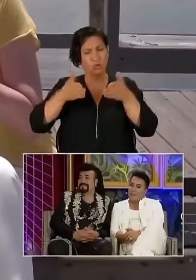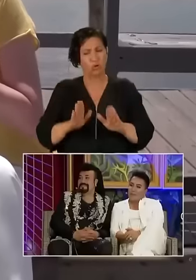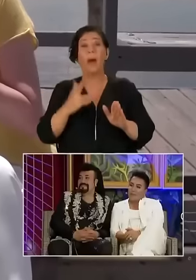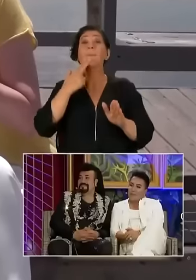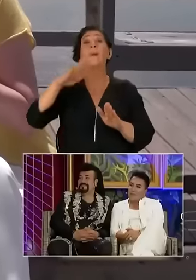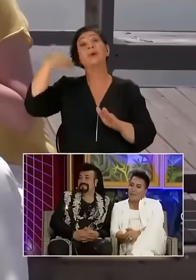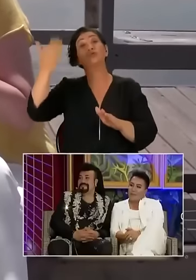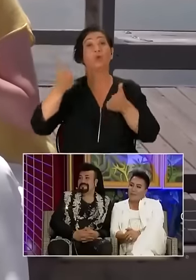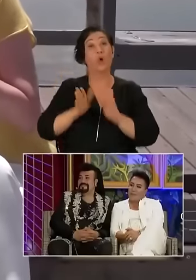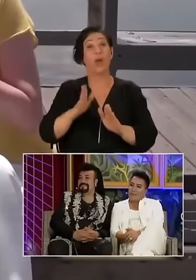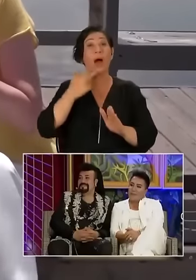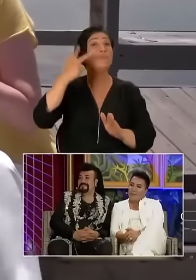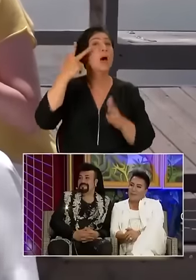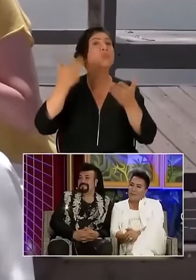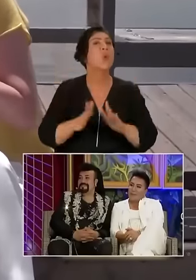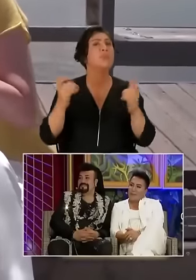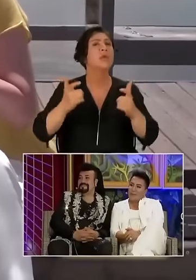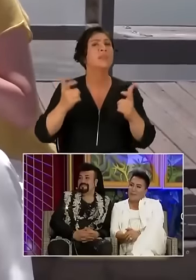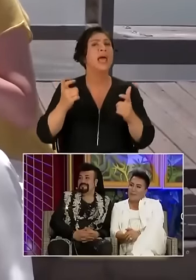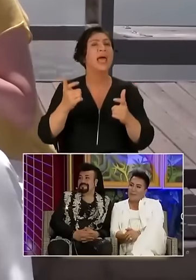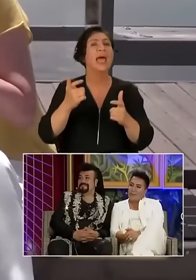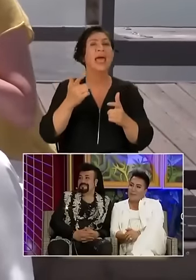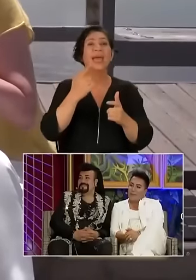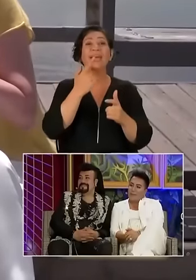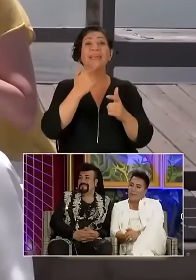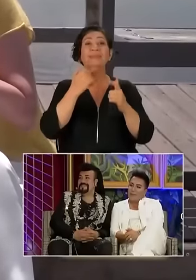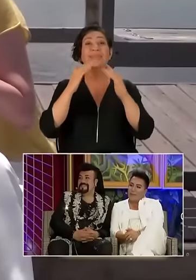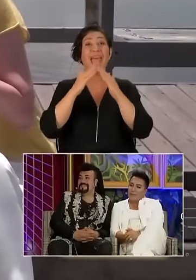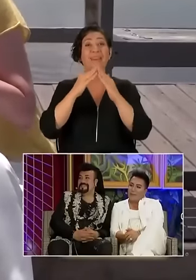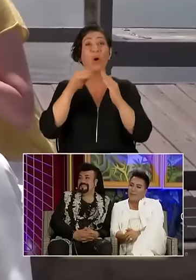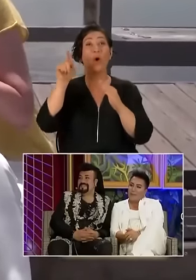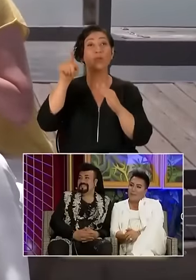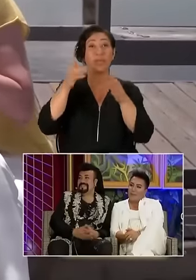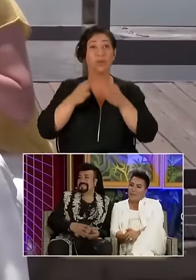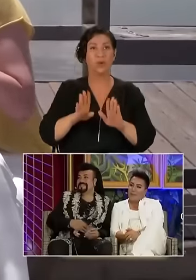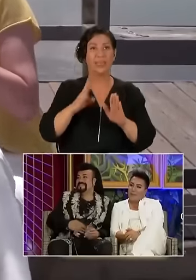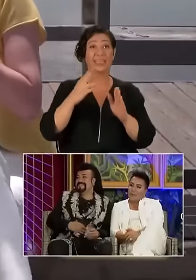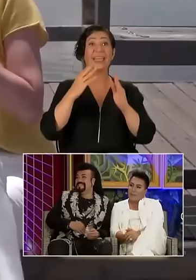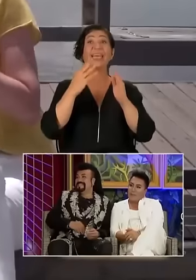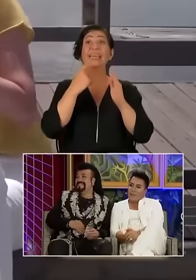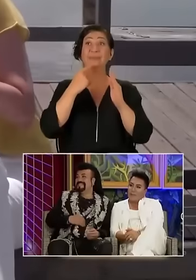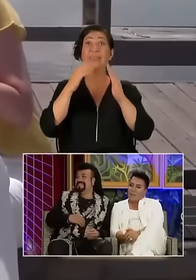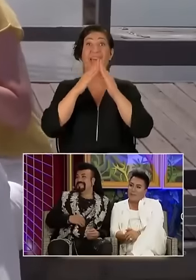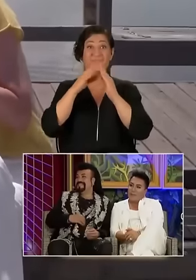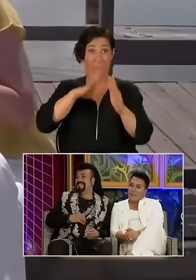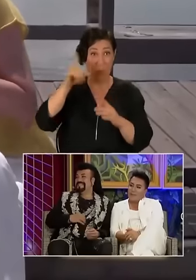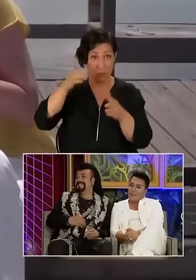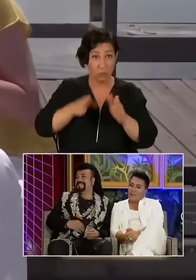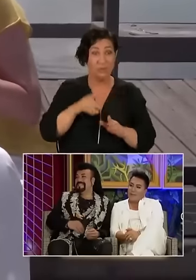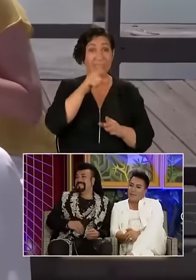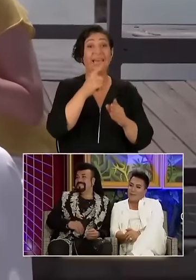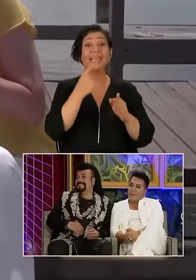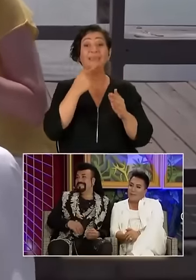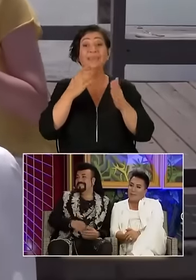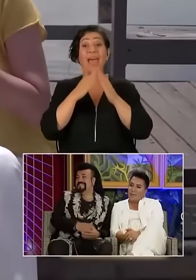doğdum. Ablam başka yerde doğdu. Ablan nerede doğdu acaba? Kırmızı ev var burada, onda doğdum. Kırmızı ev var, ablan orada doğdu. Sen